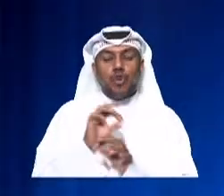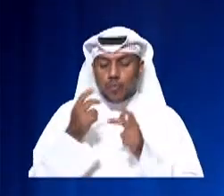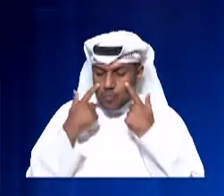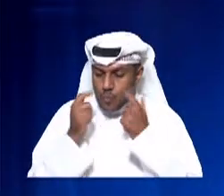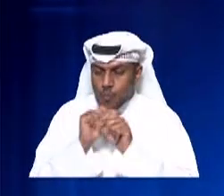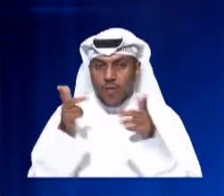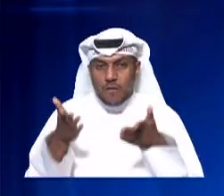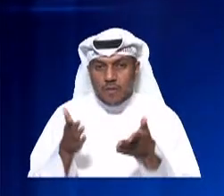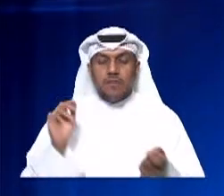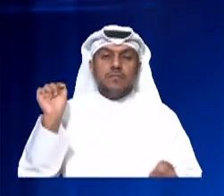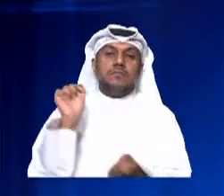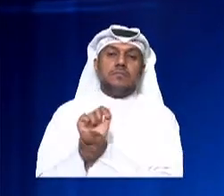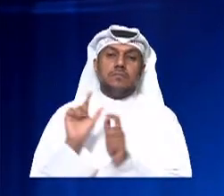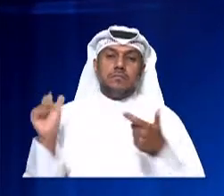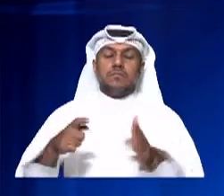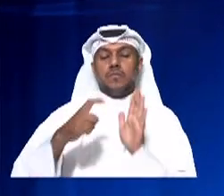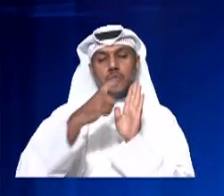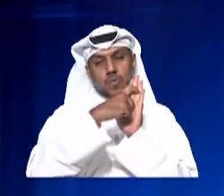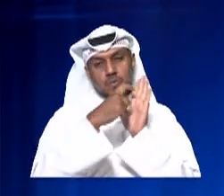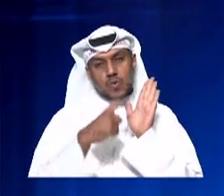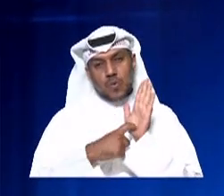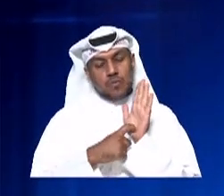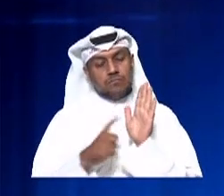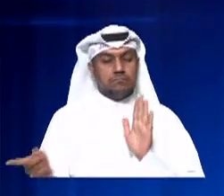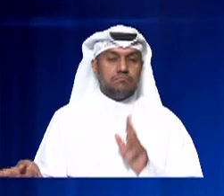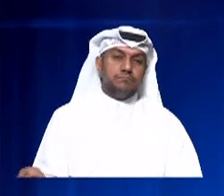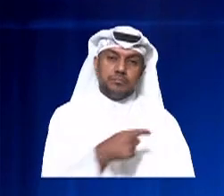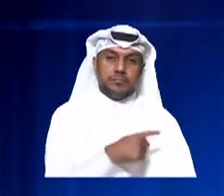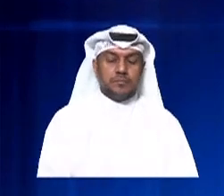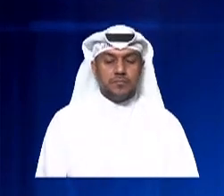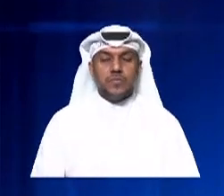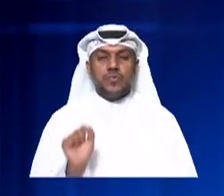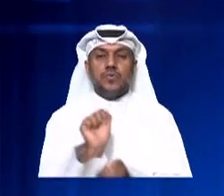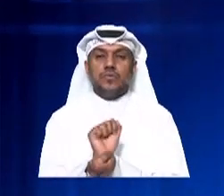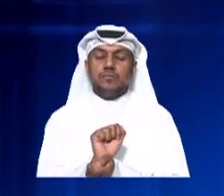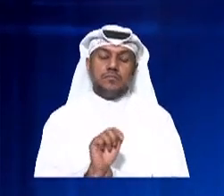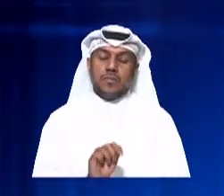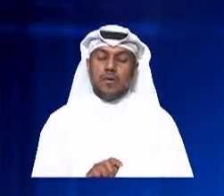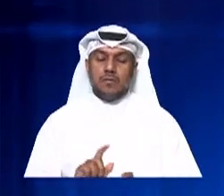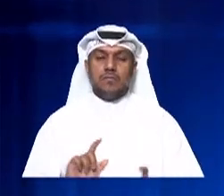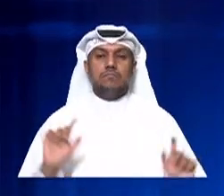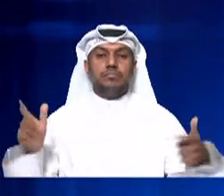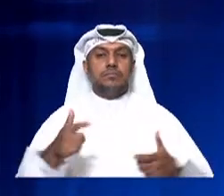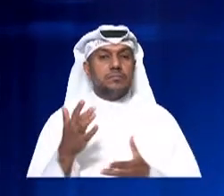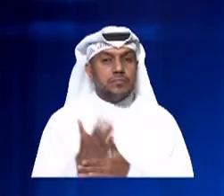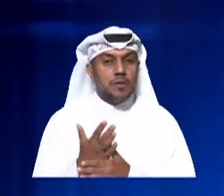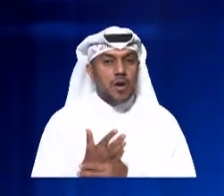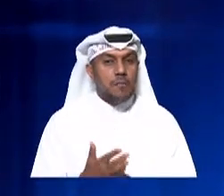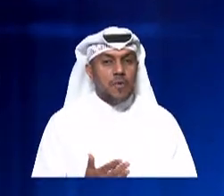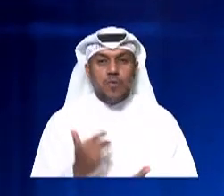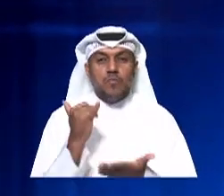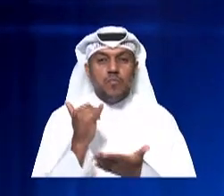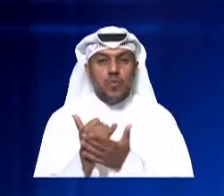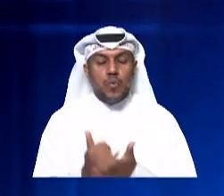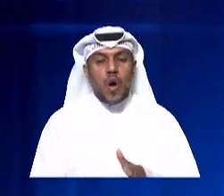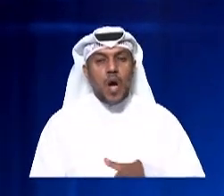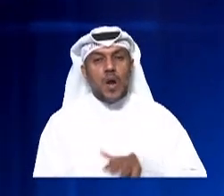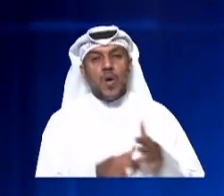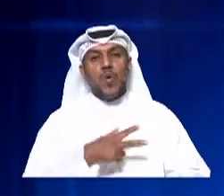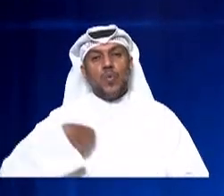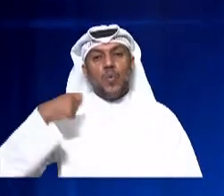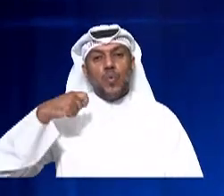اللازمة بحقهم. وأضافت أن هذه الضبطية تأتي بناء على تعليمات وتوجيهات رئيس مجلس